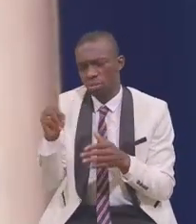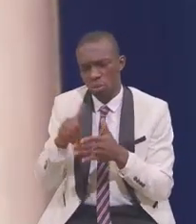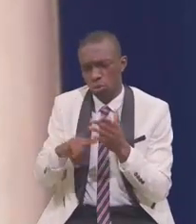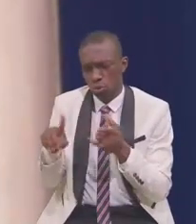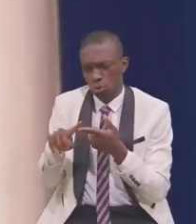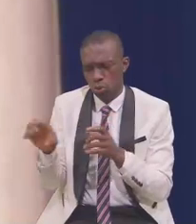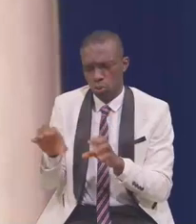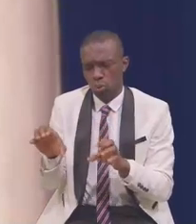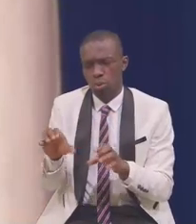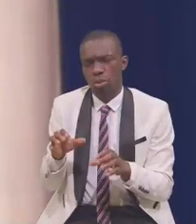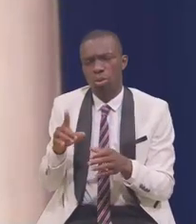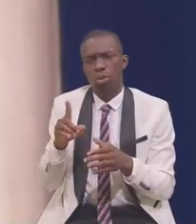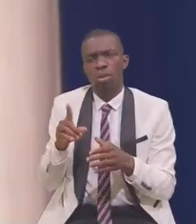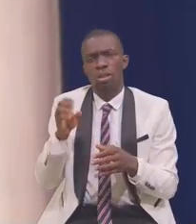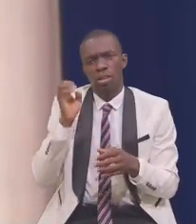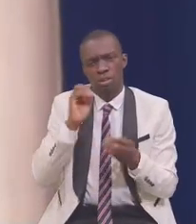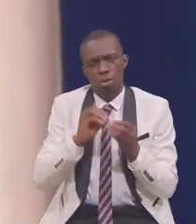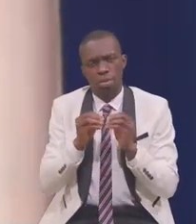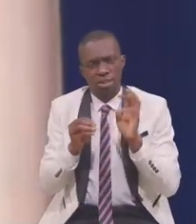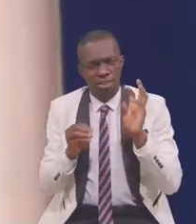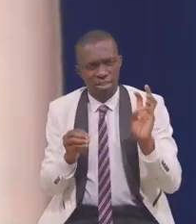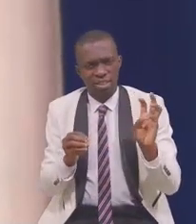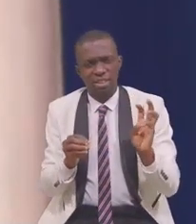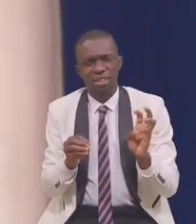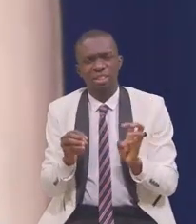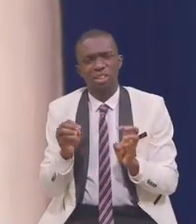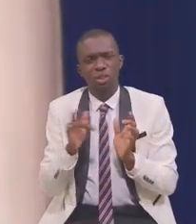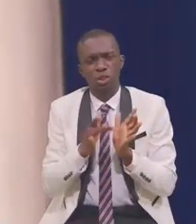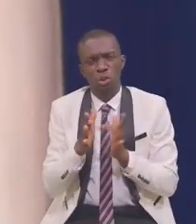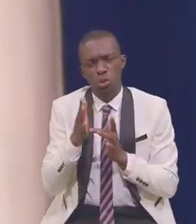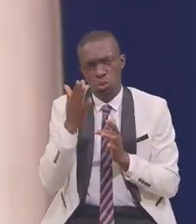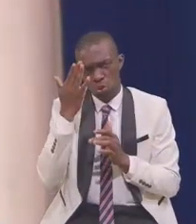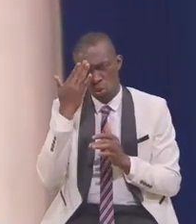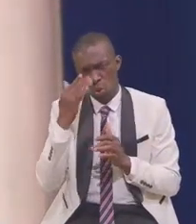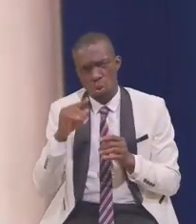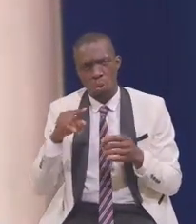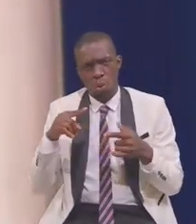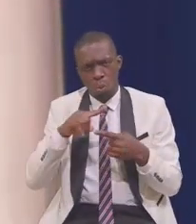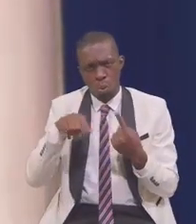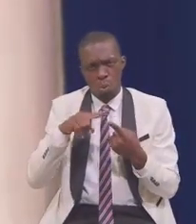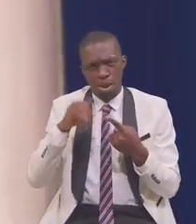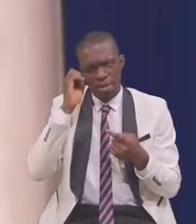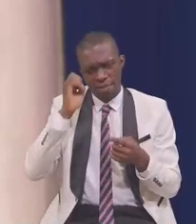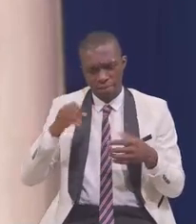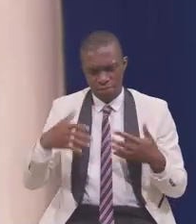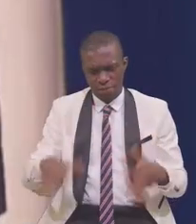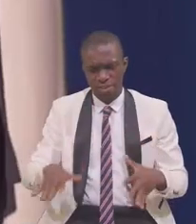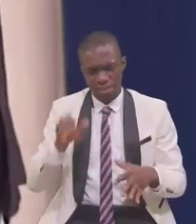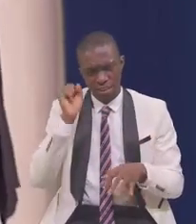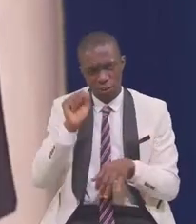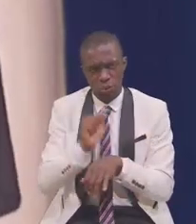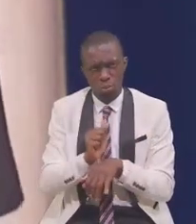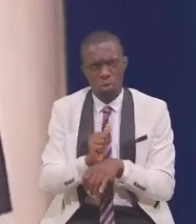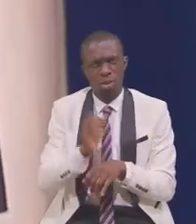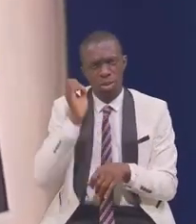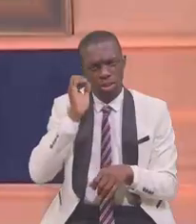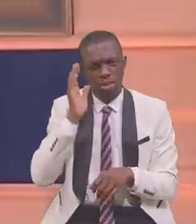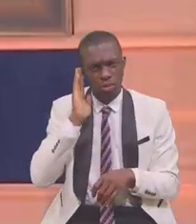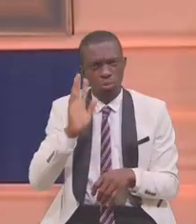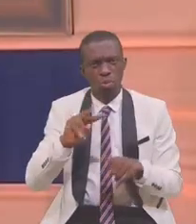il savait quand l'œuvre doit être, l'œuvre doit s'élargir et atteindre tous les lieux.